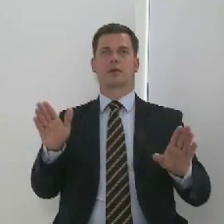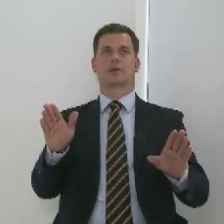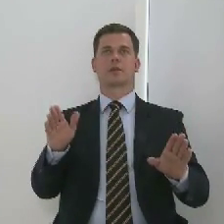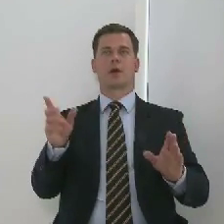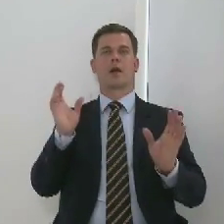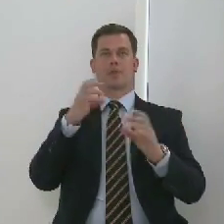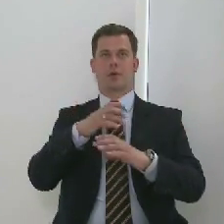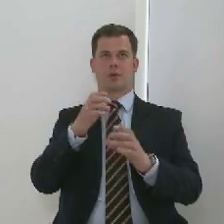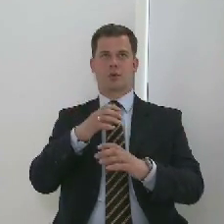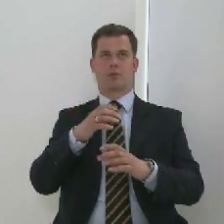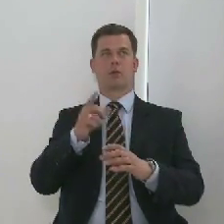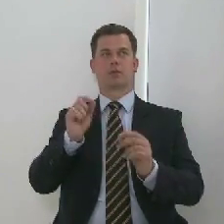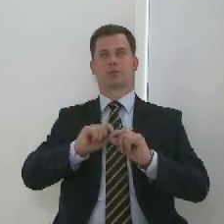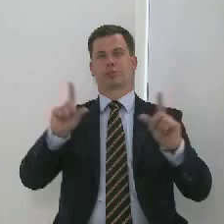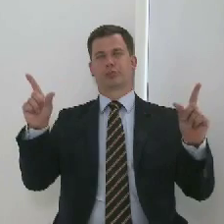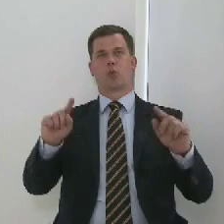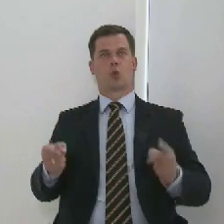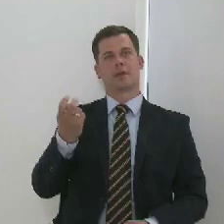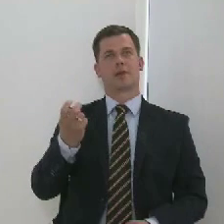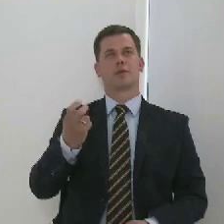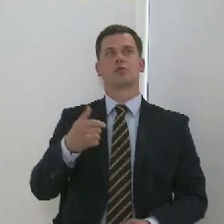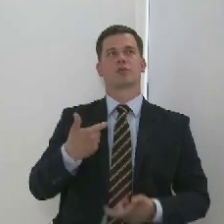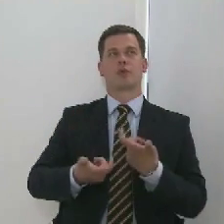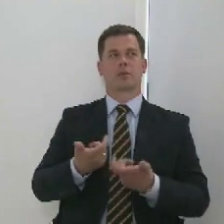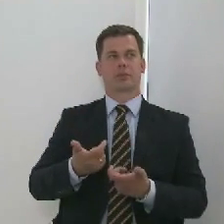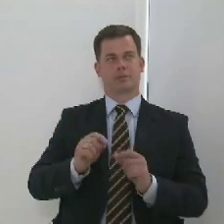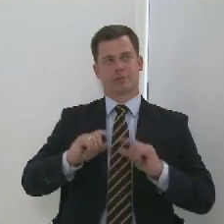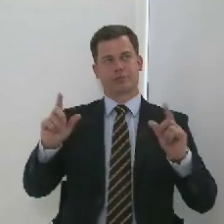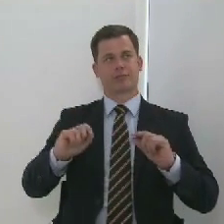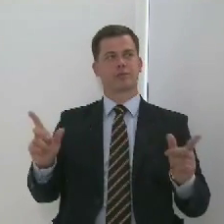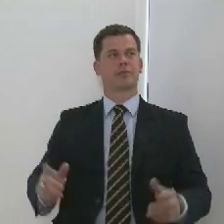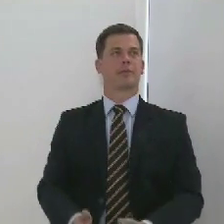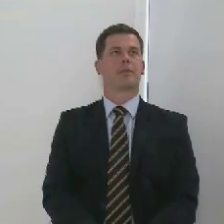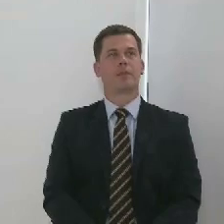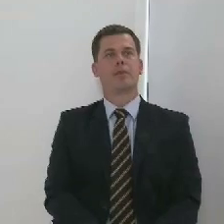naszych laboratorium poprzez puszczenie krótkiego filmu o nas.